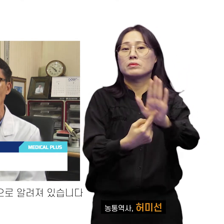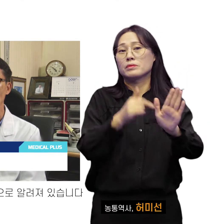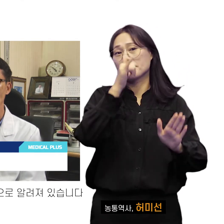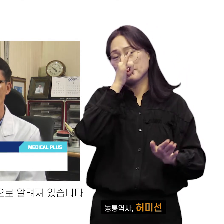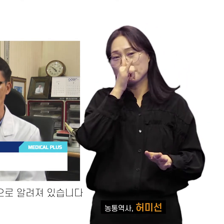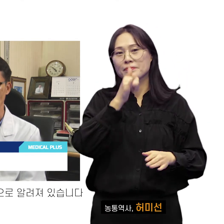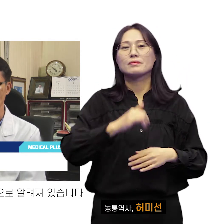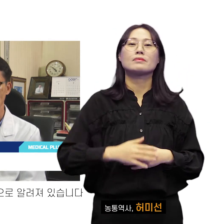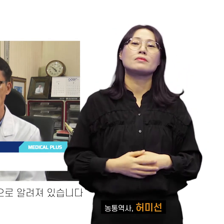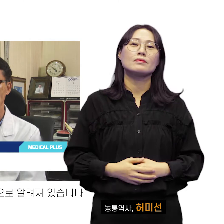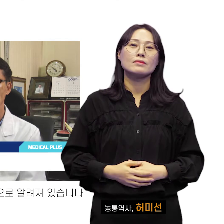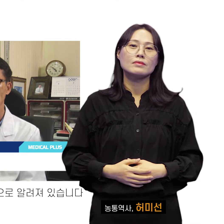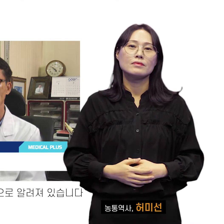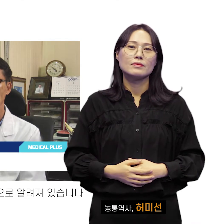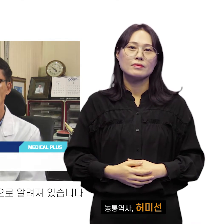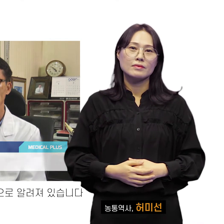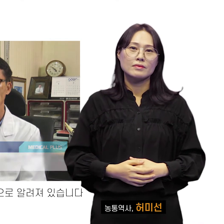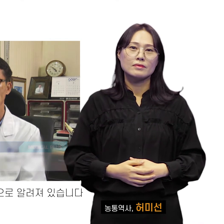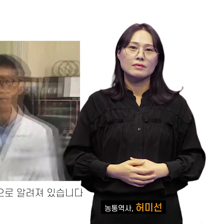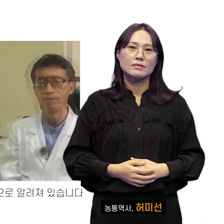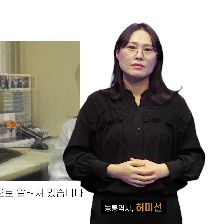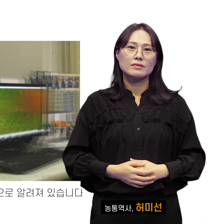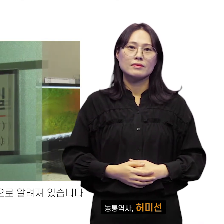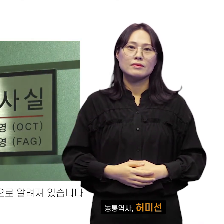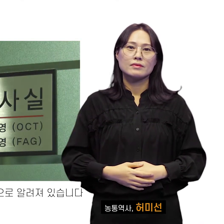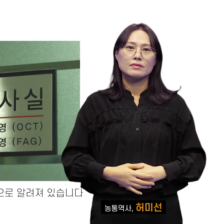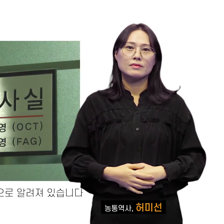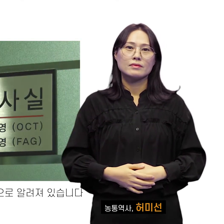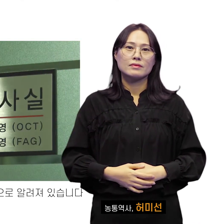것으로 알려져 있습니다.